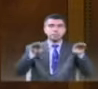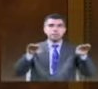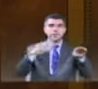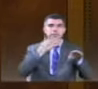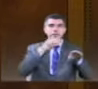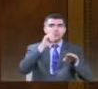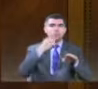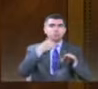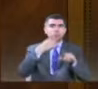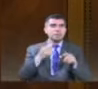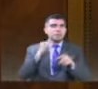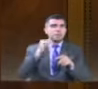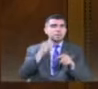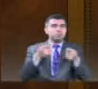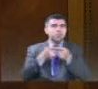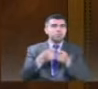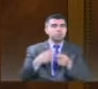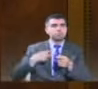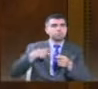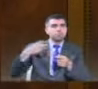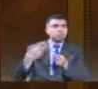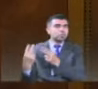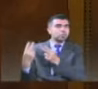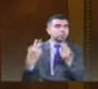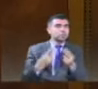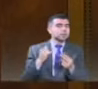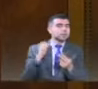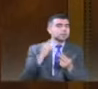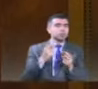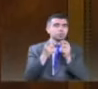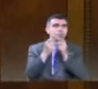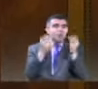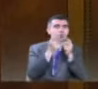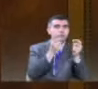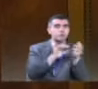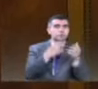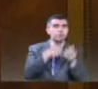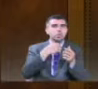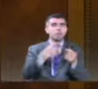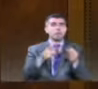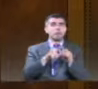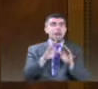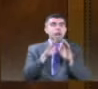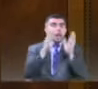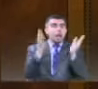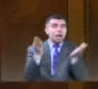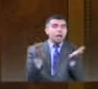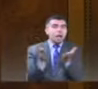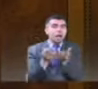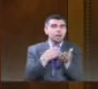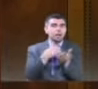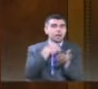إيجاباً على ثقة الممولين والمستثمرين في بلادنا، ولا أدل على ذلك المشروع الأخير لمجموعة